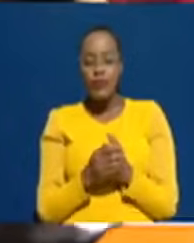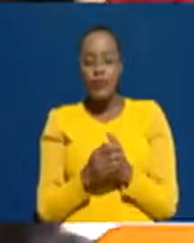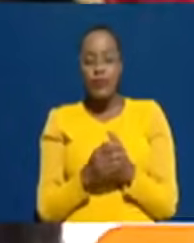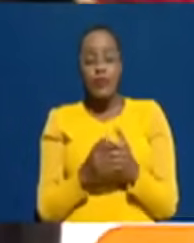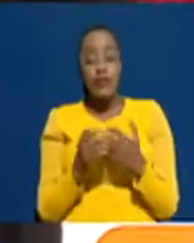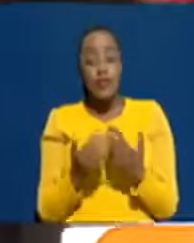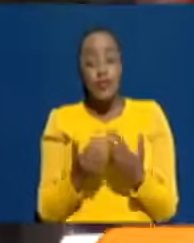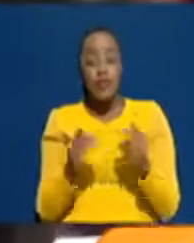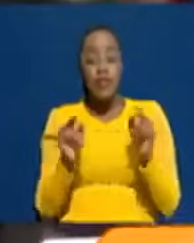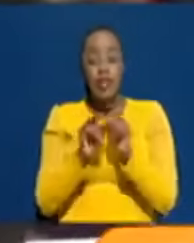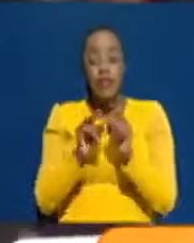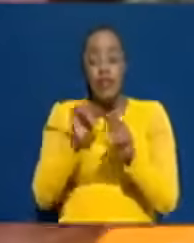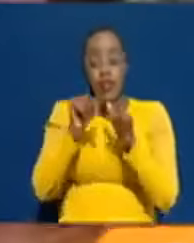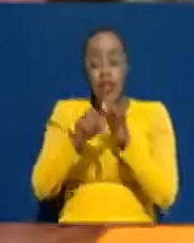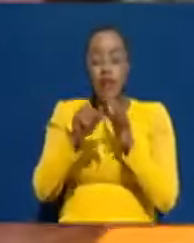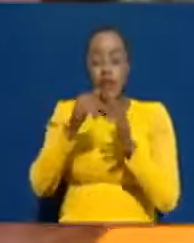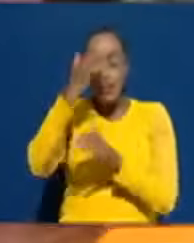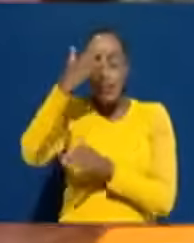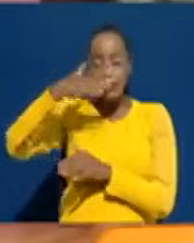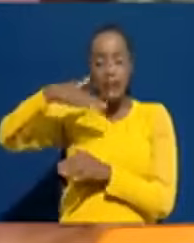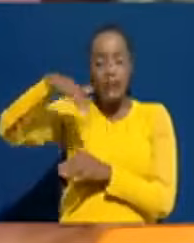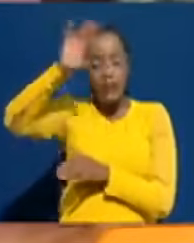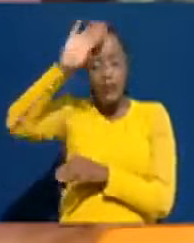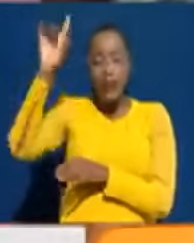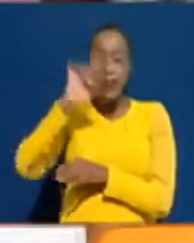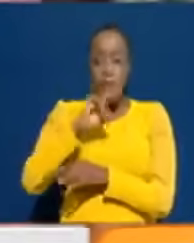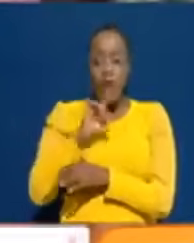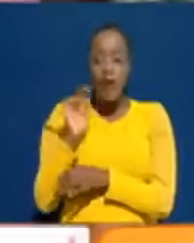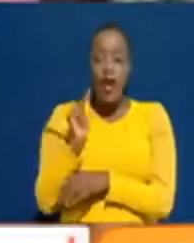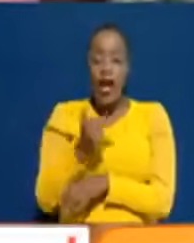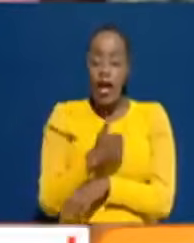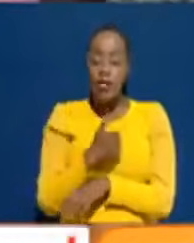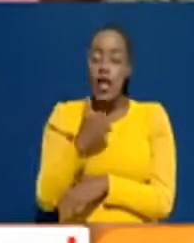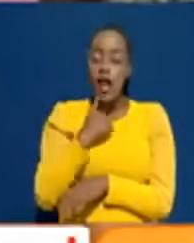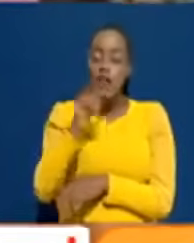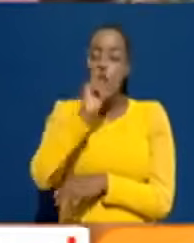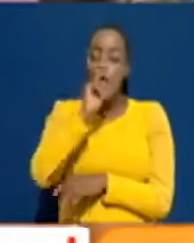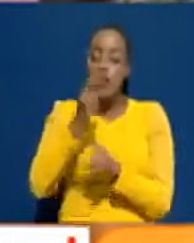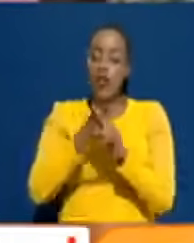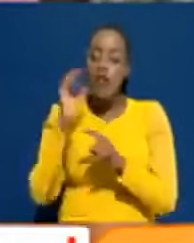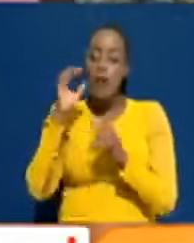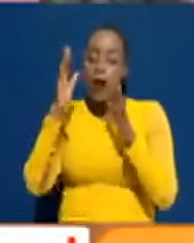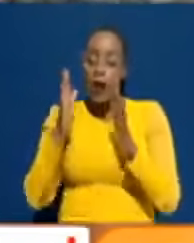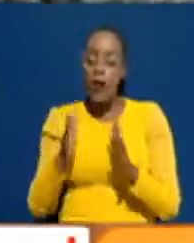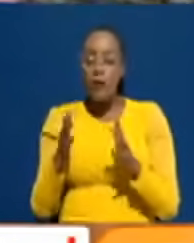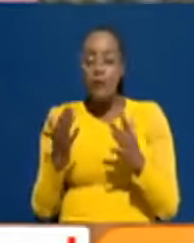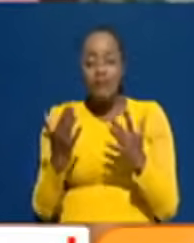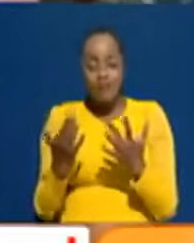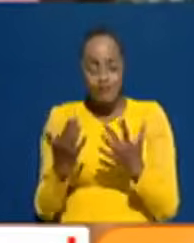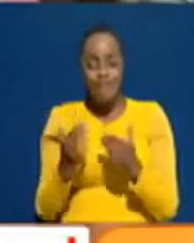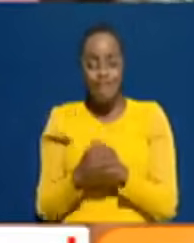I'm deeply disappointed. Your Honor, and we have instructions from our clients